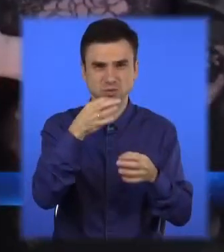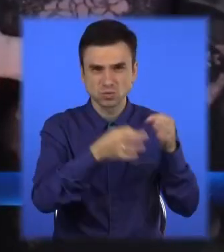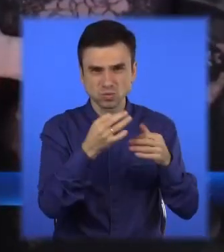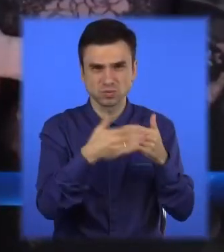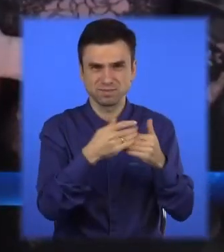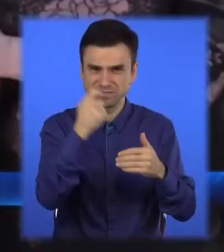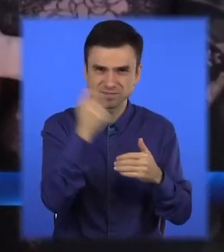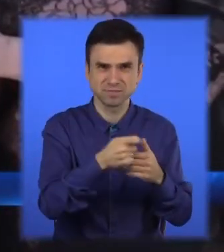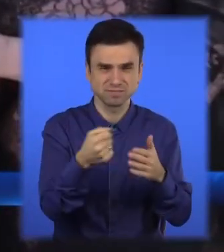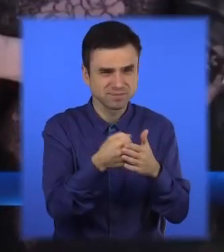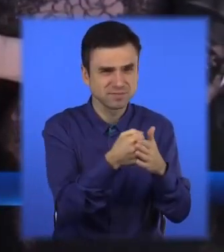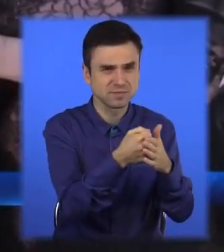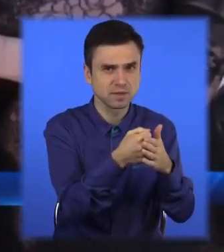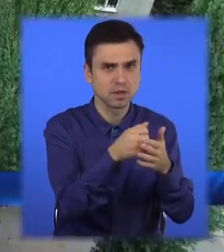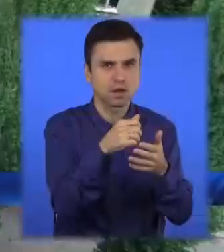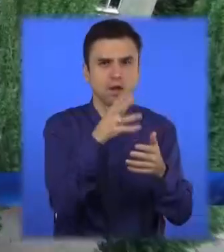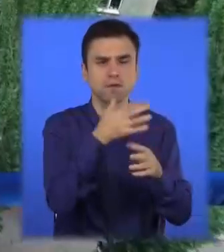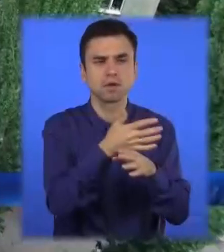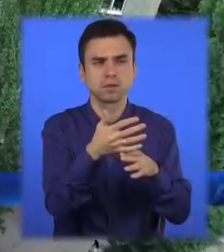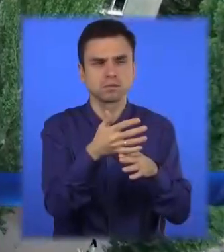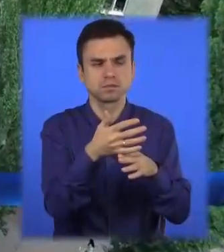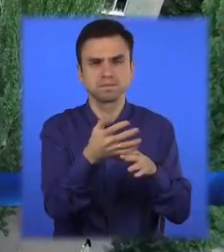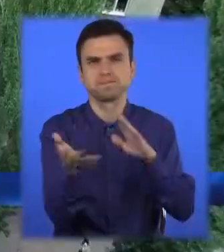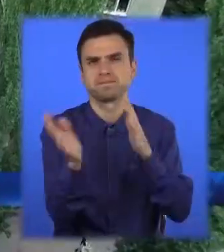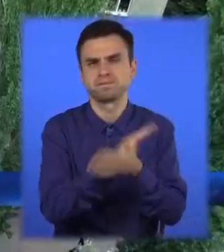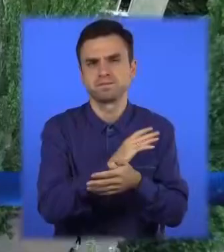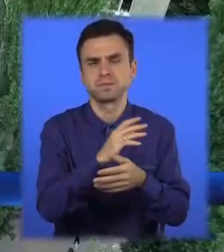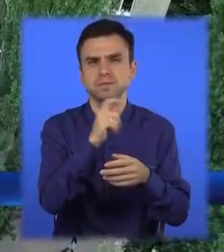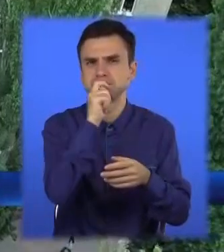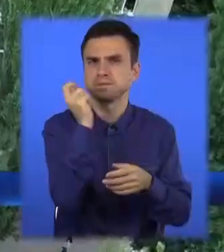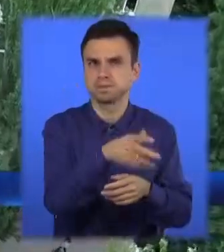Проте згодом відмовилися від своїх претензій. Олена Кияшко, Олег